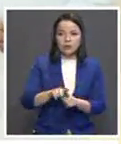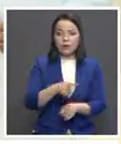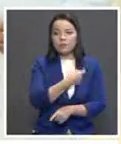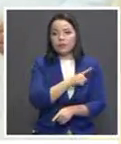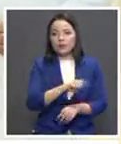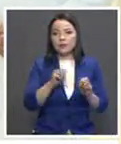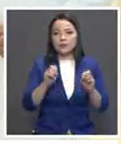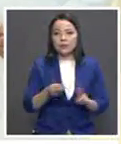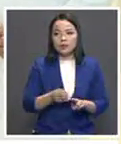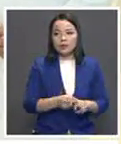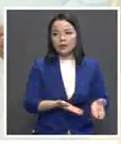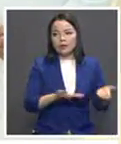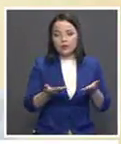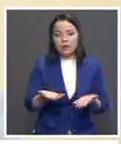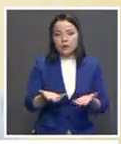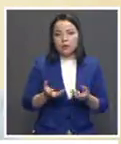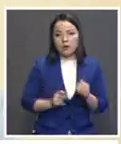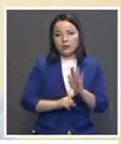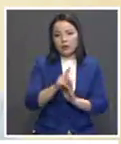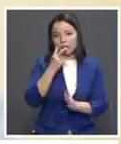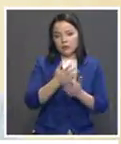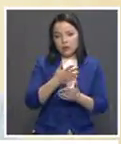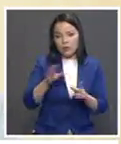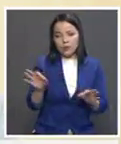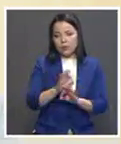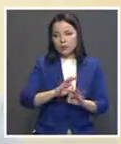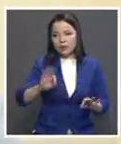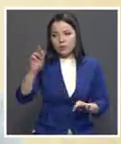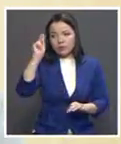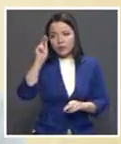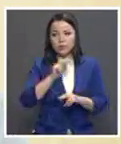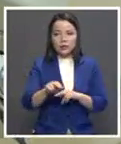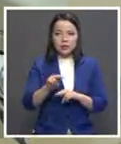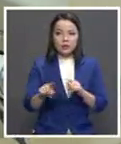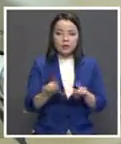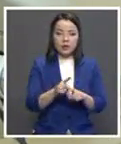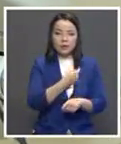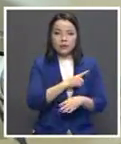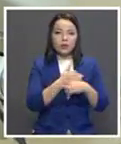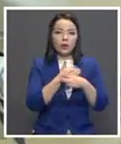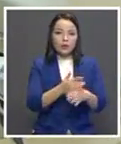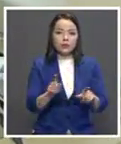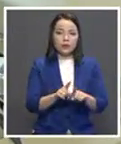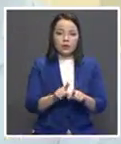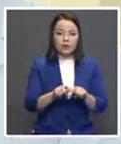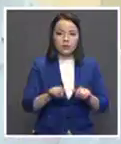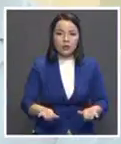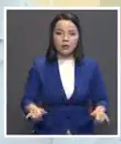мамандарды қабылдауға дайын. Қанатқақты жоба озық елдердің тәжірибесін негізге ала отырып, медициналық көмектің